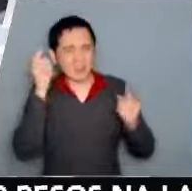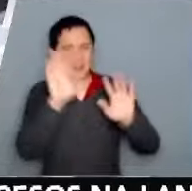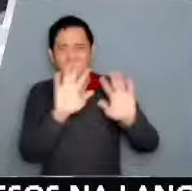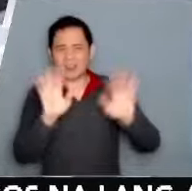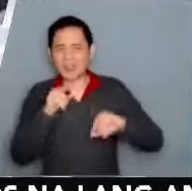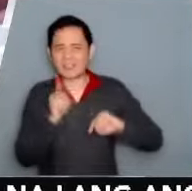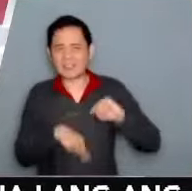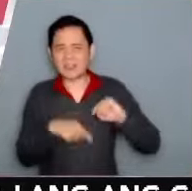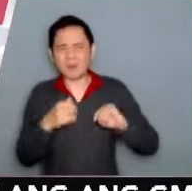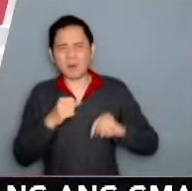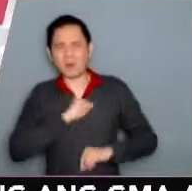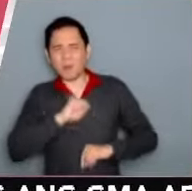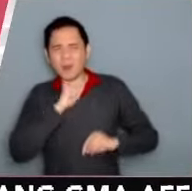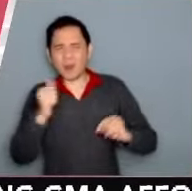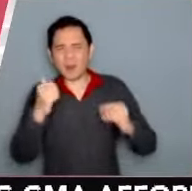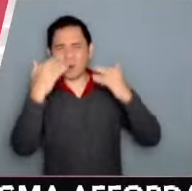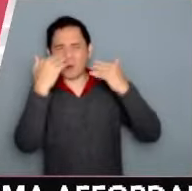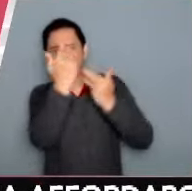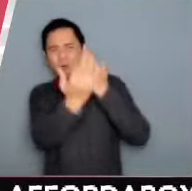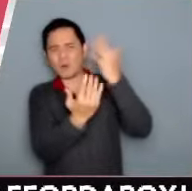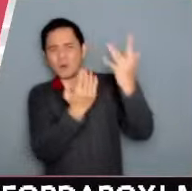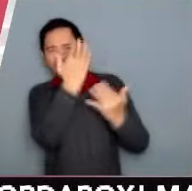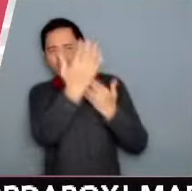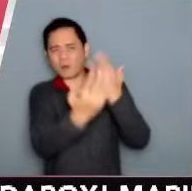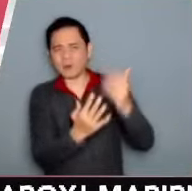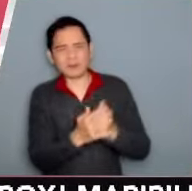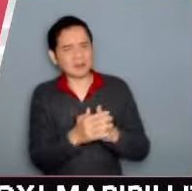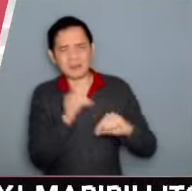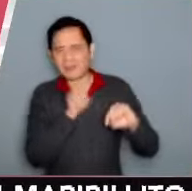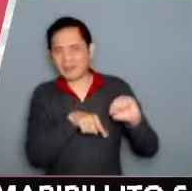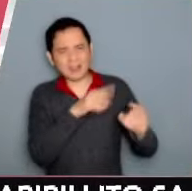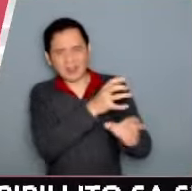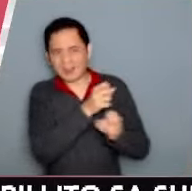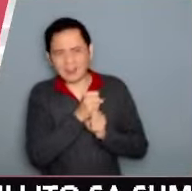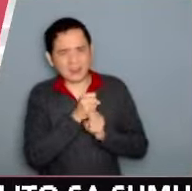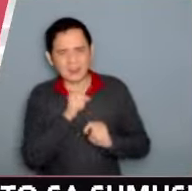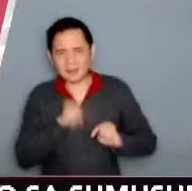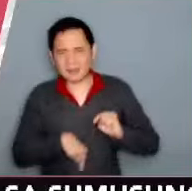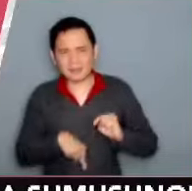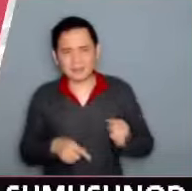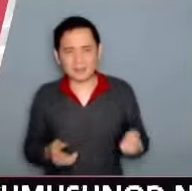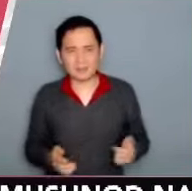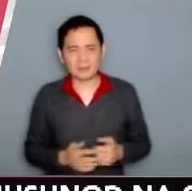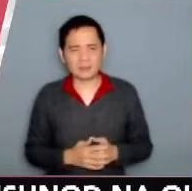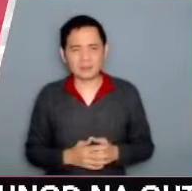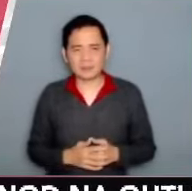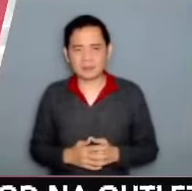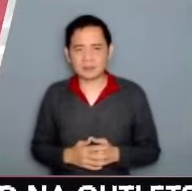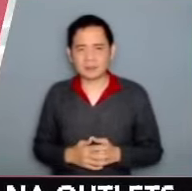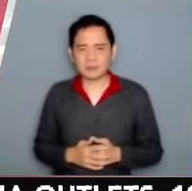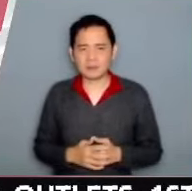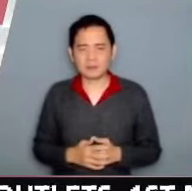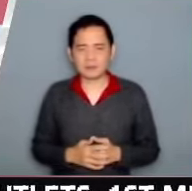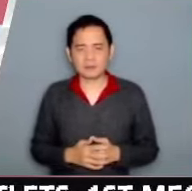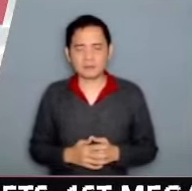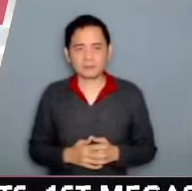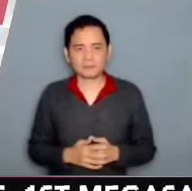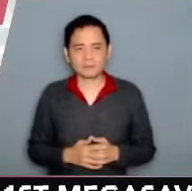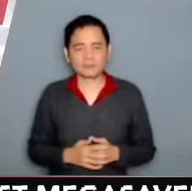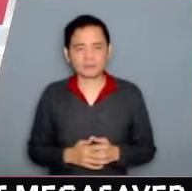na. Hindi ko na siya makuha. Yung sabi ng daddy niya, lumabas na kami dito sa